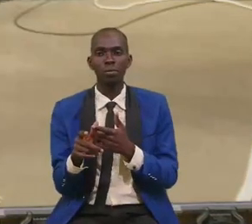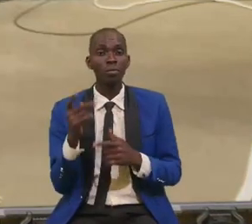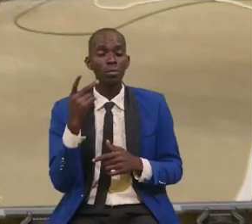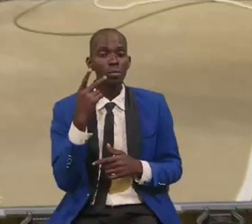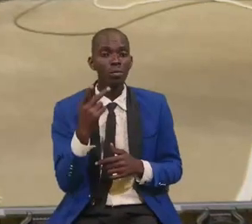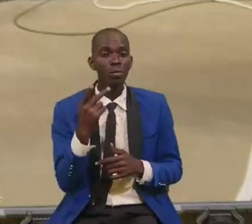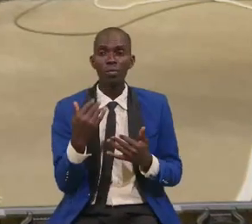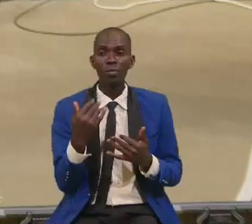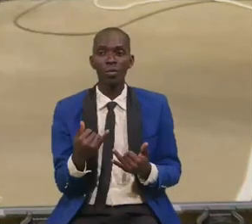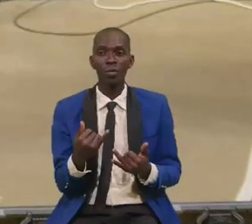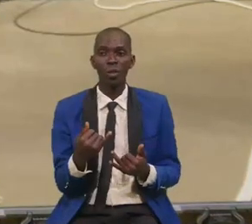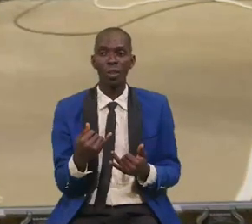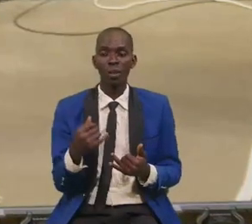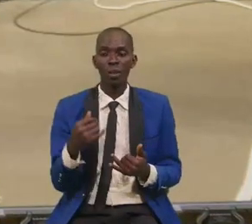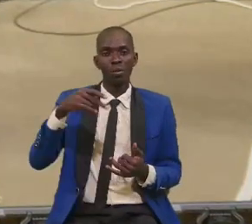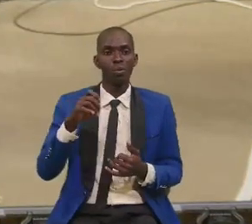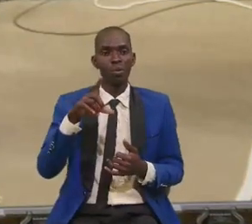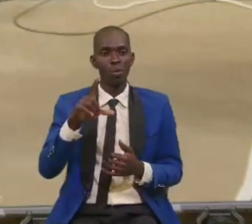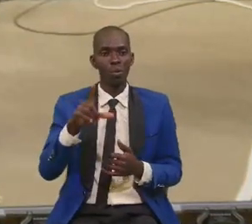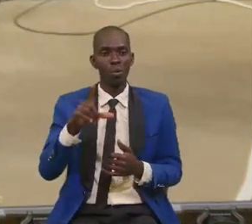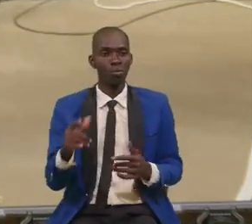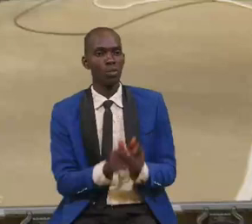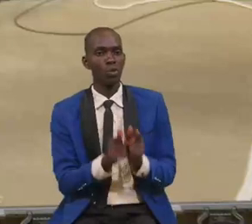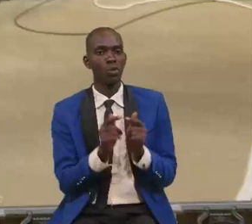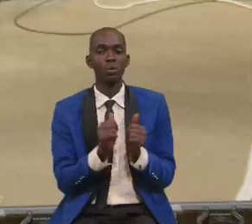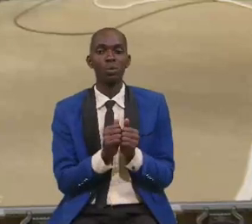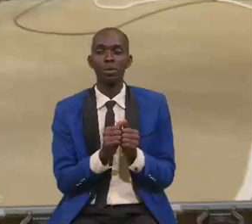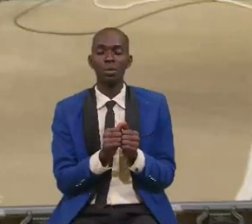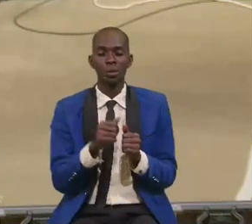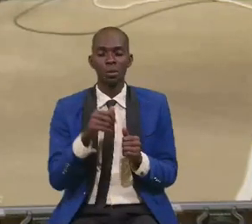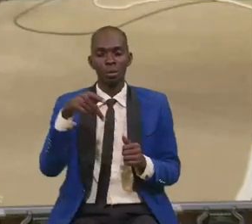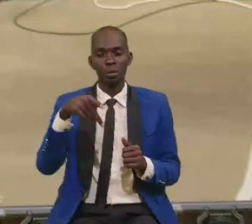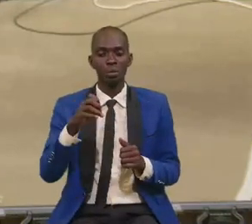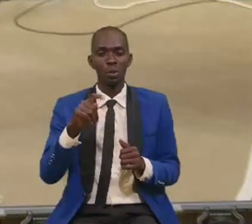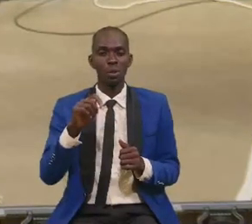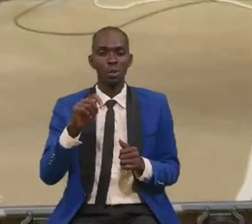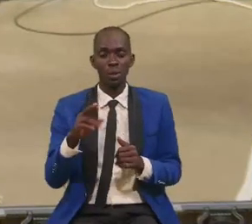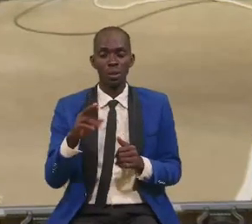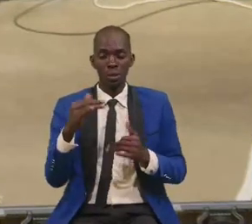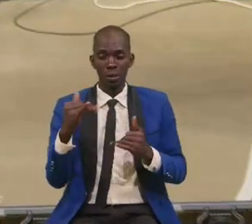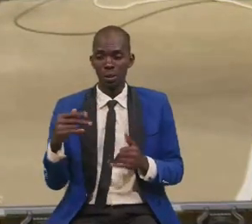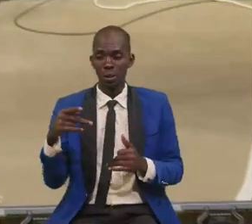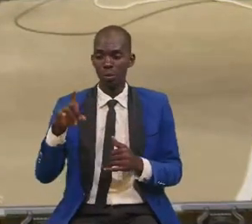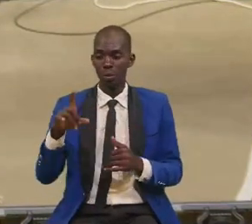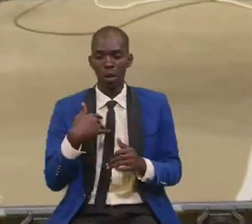Il a rattrapé Pierre. Regardez-le. Il a devancé Pierre.